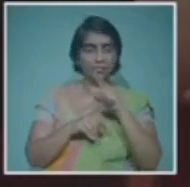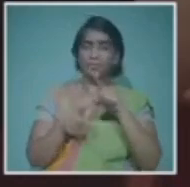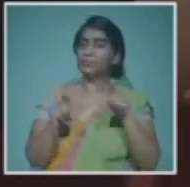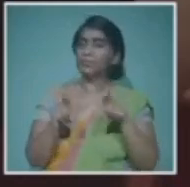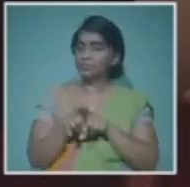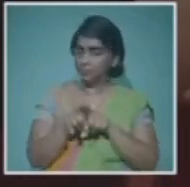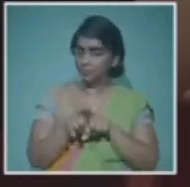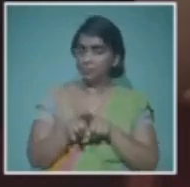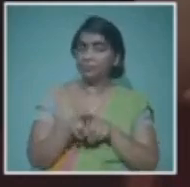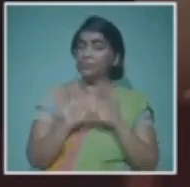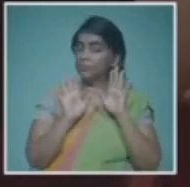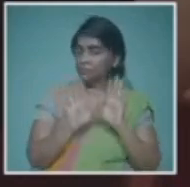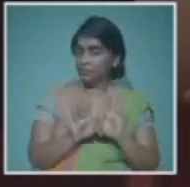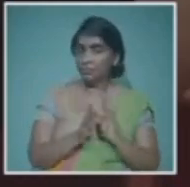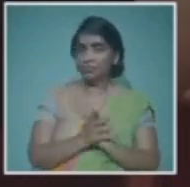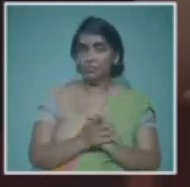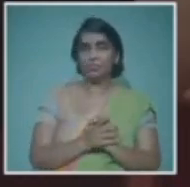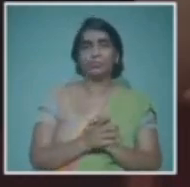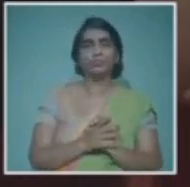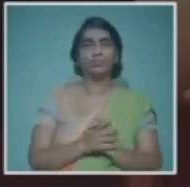නිසා නමුත්